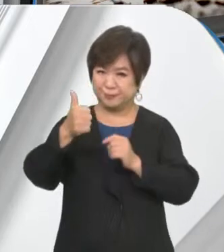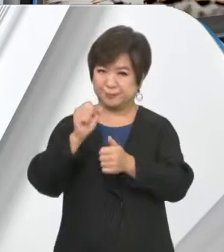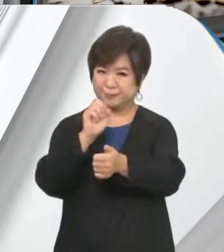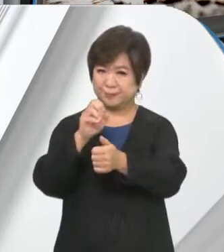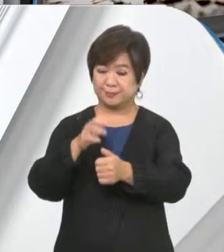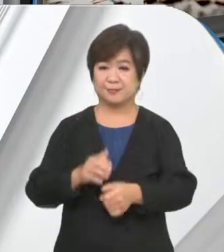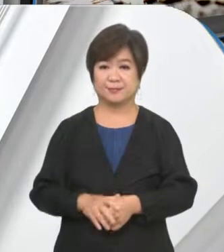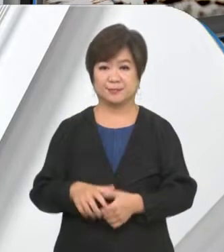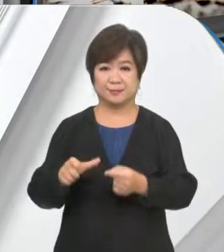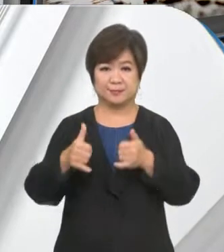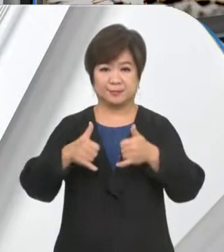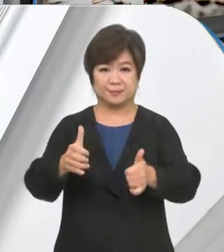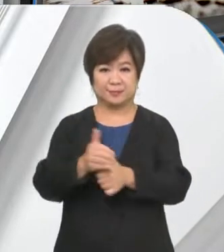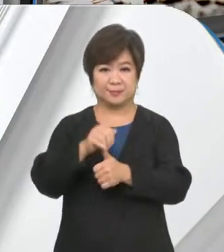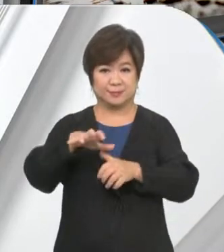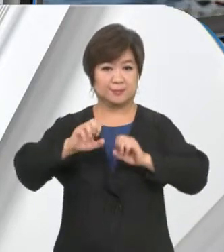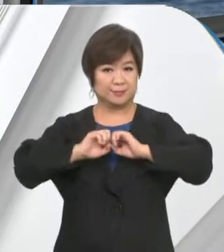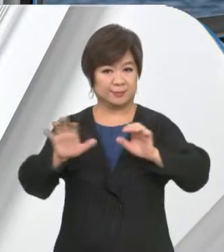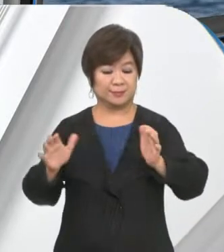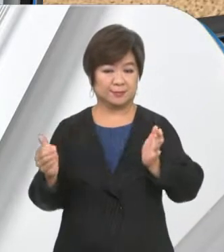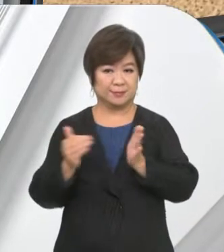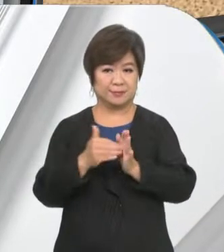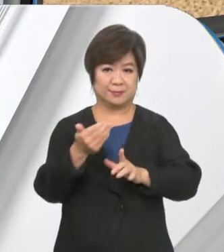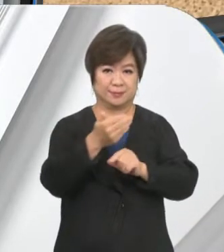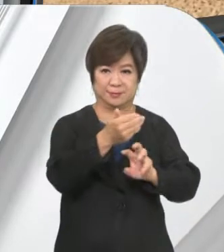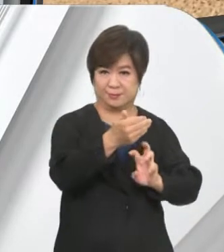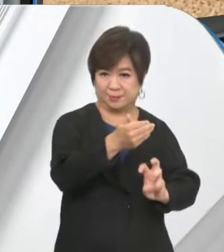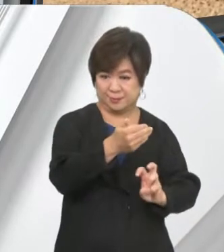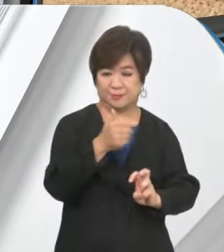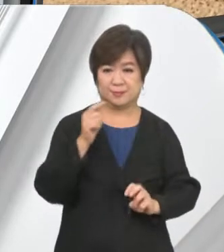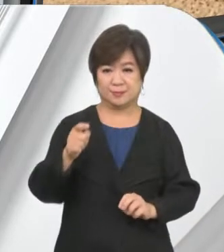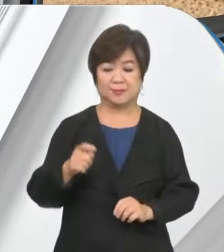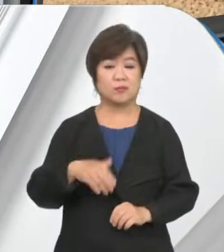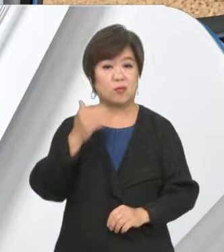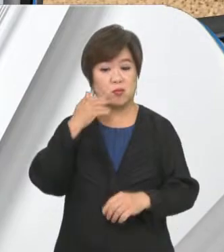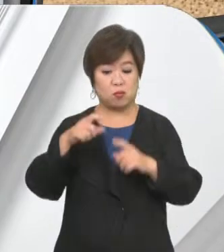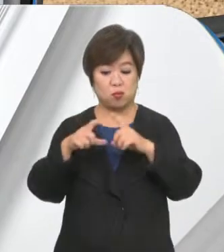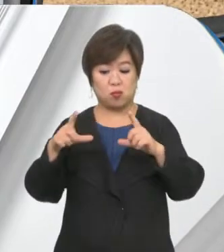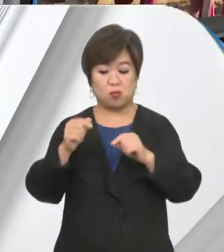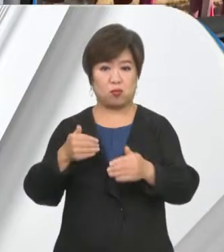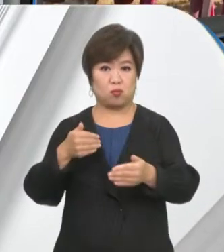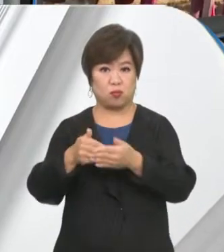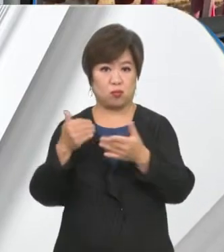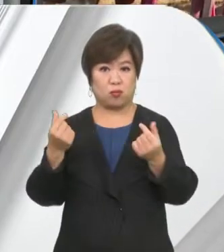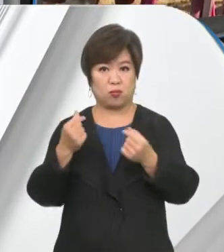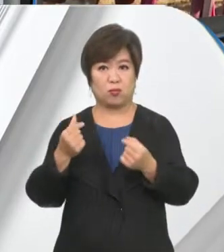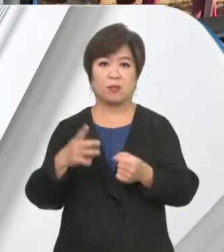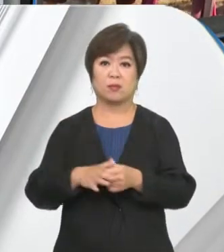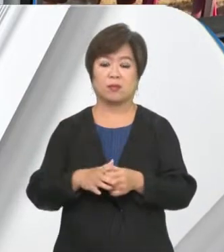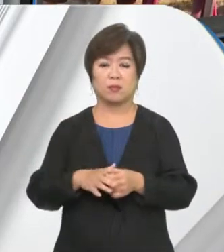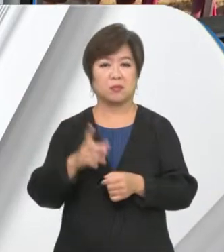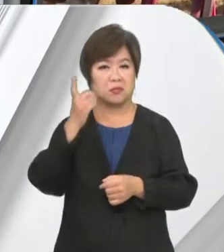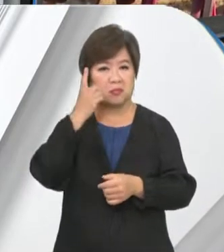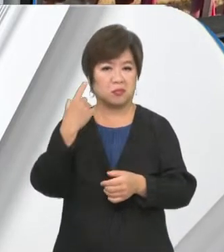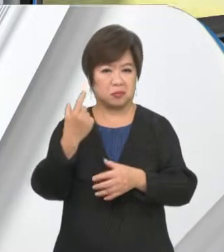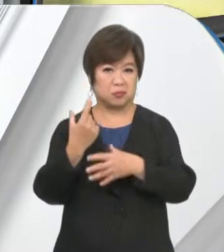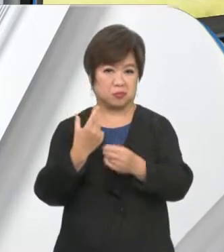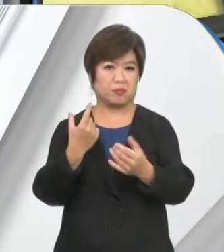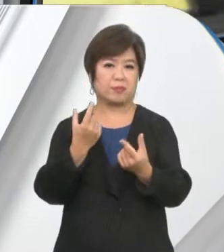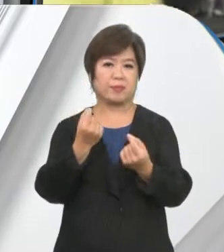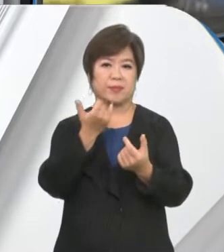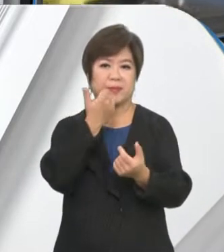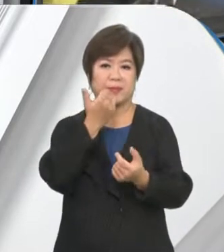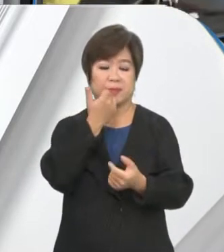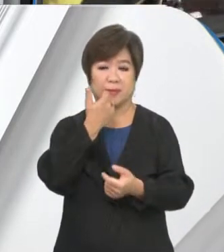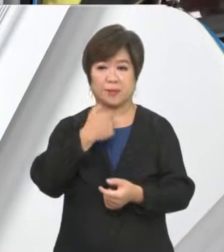交通部公路总局宣布，李亚克市到九月三十用电子票证，包含航空起付，错